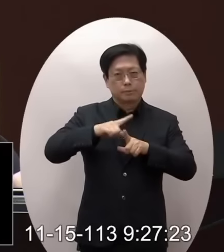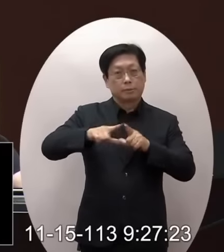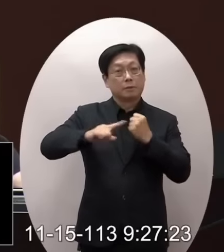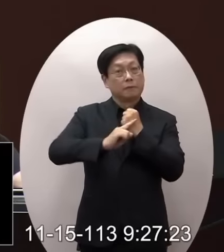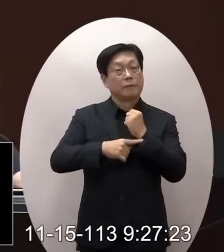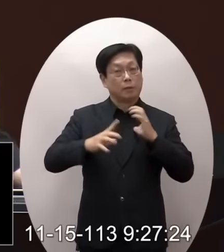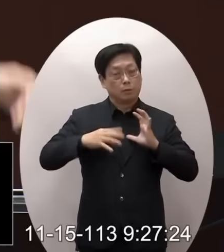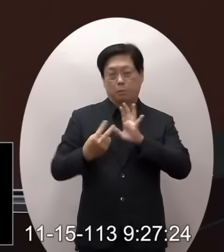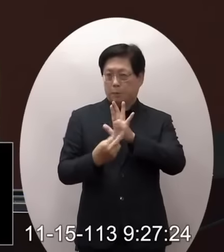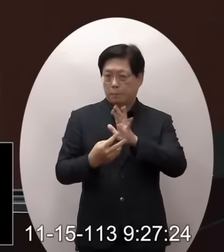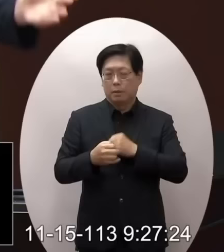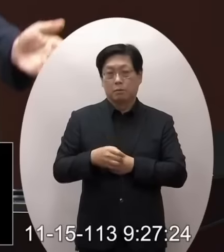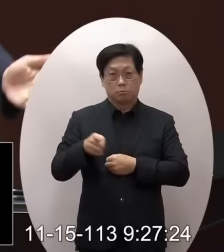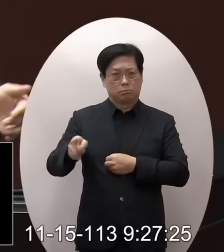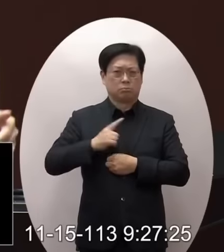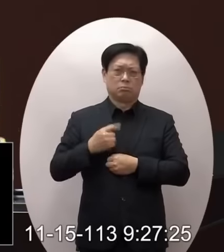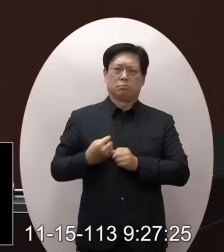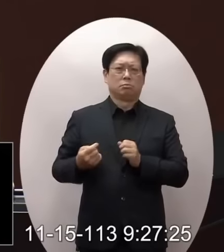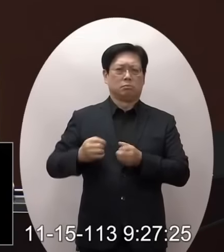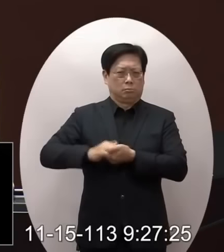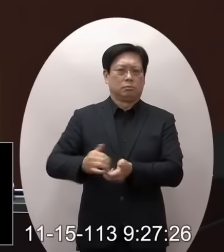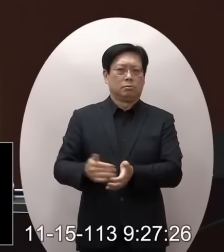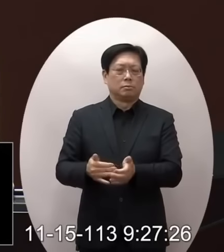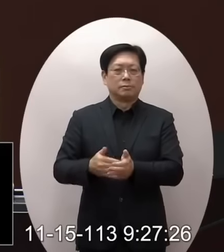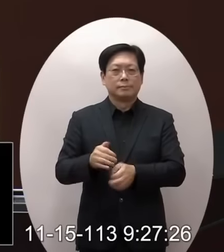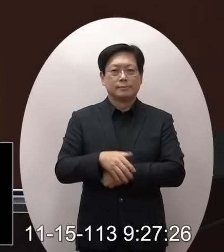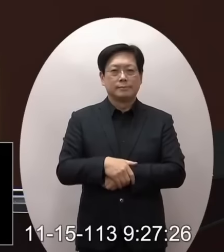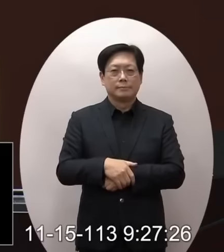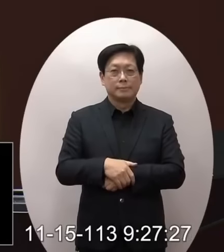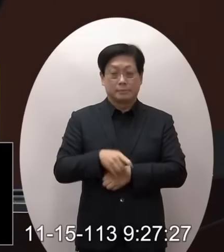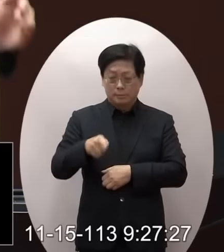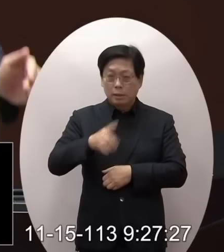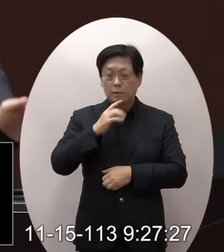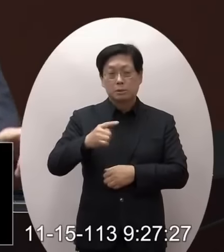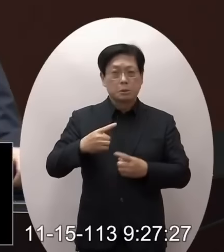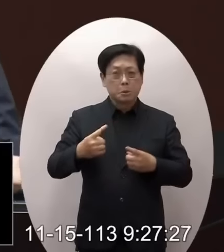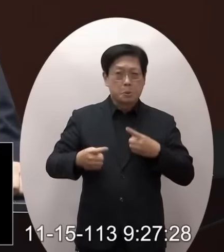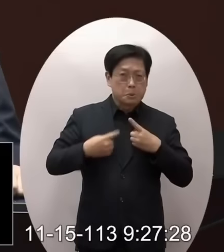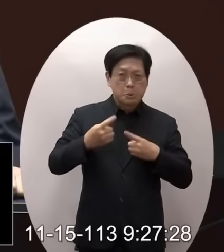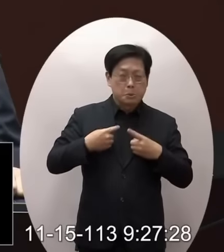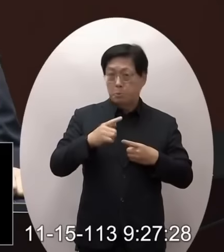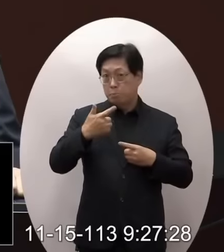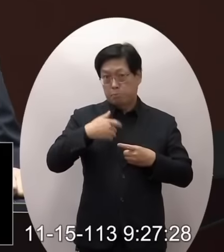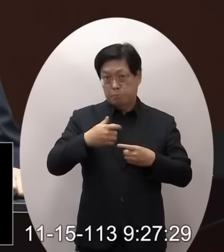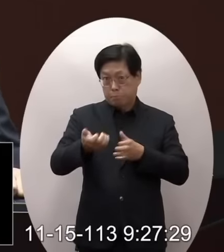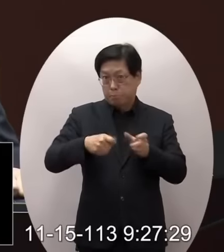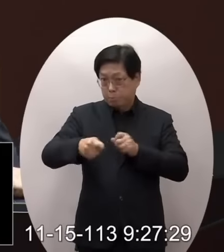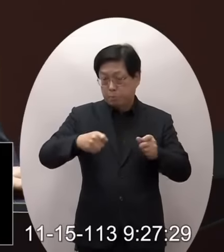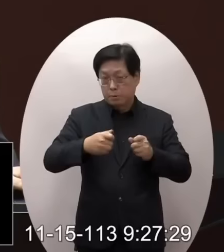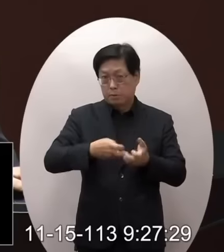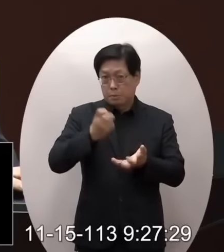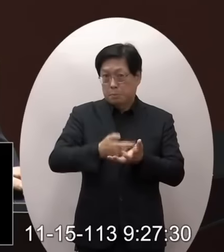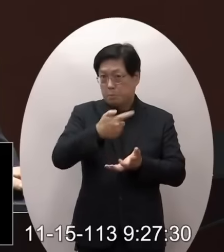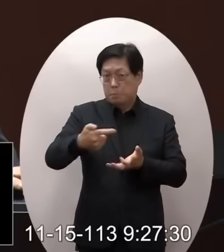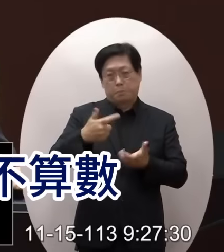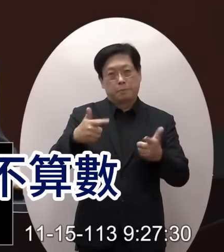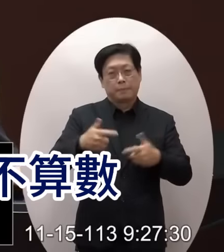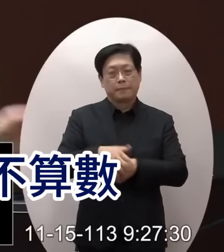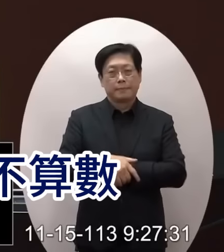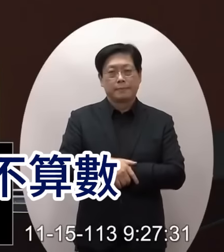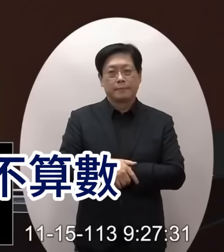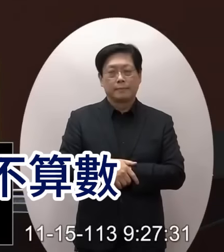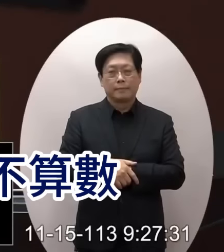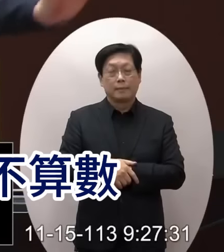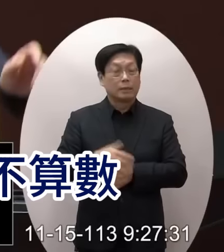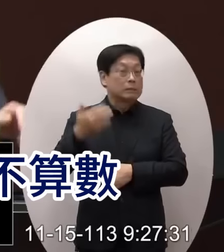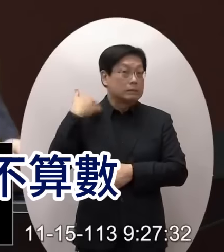说大法官就这样讲啊，说这是随机犯罪，不是最严重之罪啊。于是